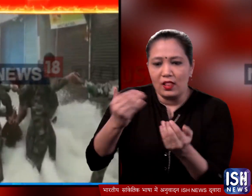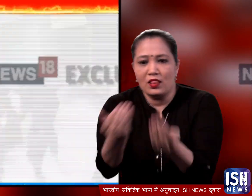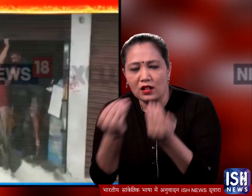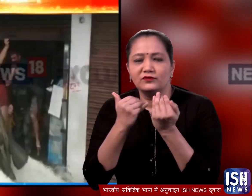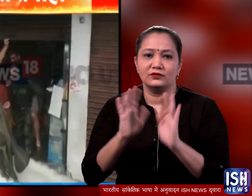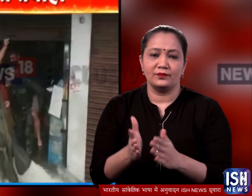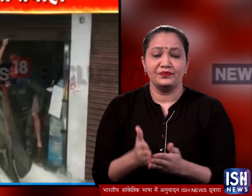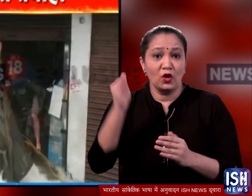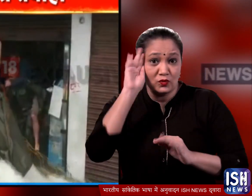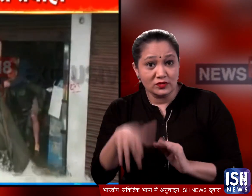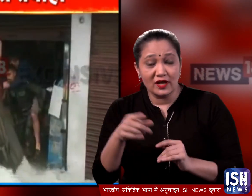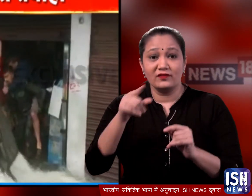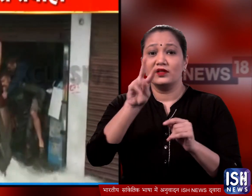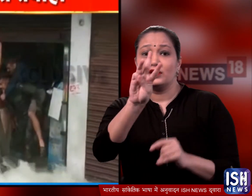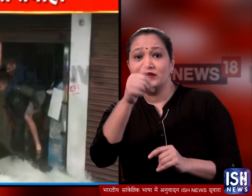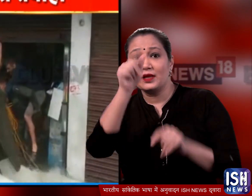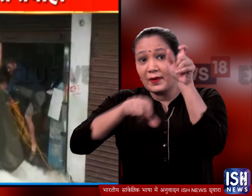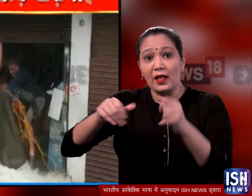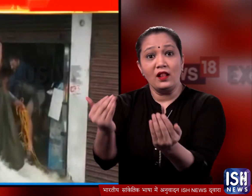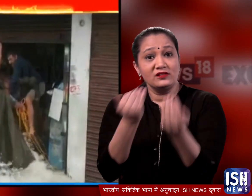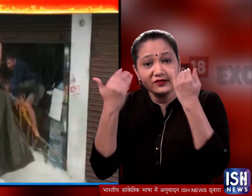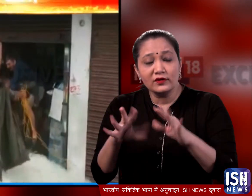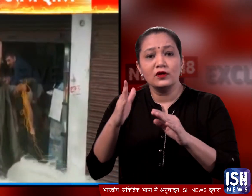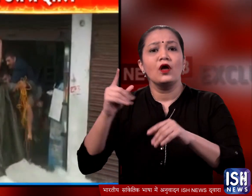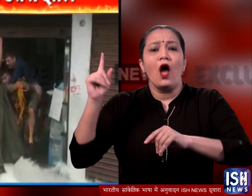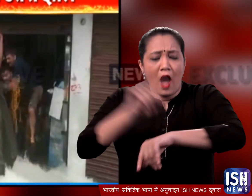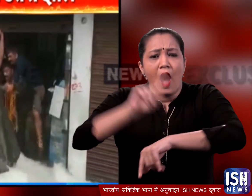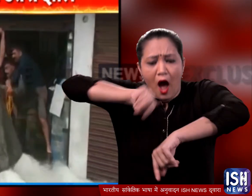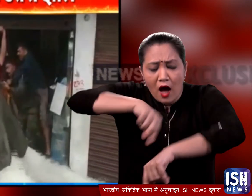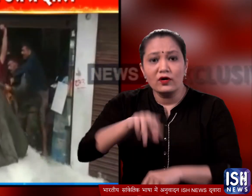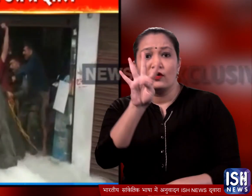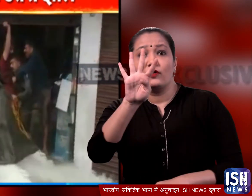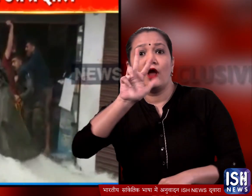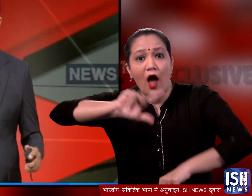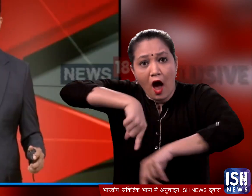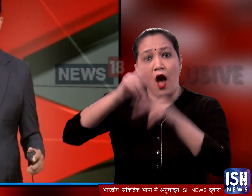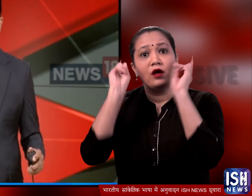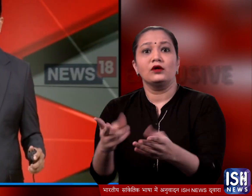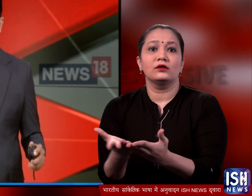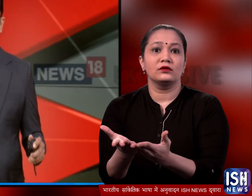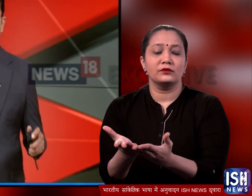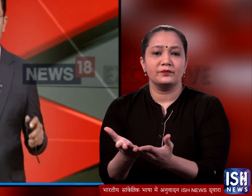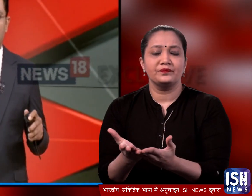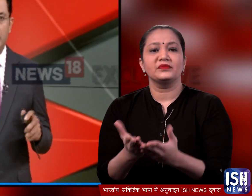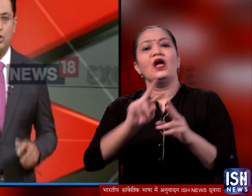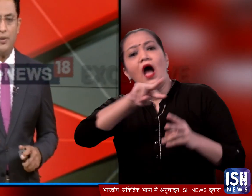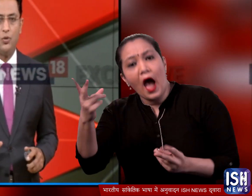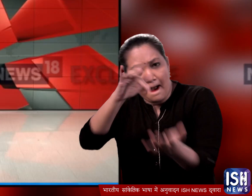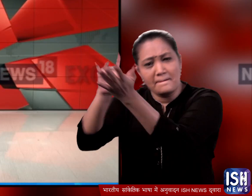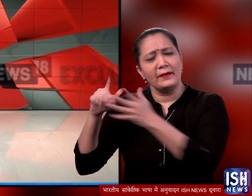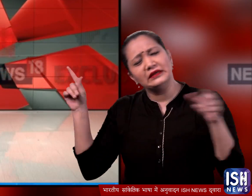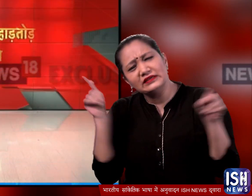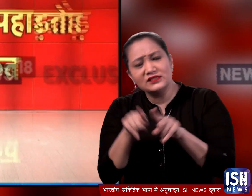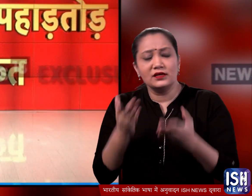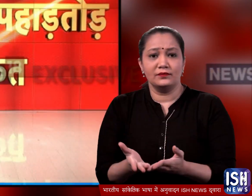निकाला जा सका। खबर है कि जिन 36 लोगों को बचाया गया वो पिछले 48 घंटे से वहां फंसे हुए थे। जबकि ऐसा ही हाल राज्य के कुछ और हिस्सों में भी